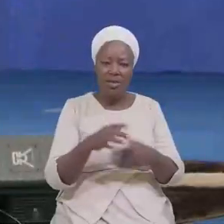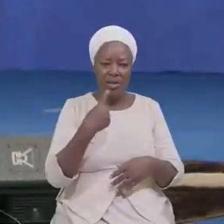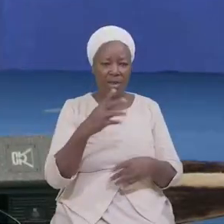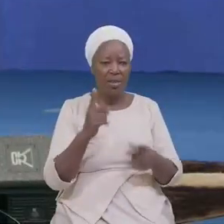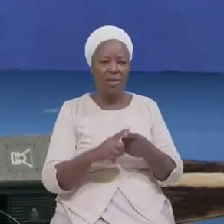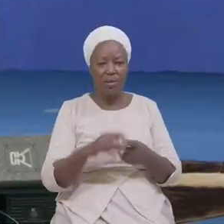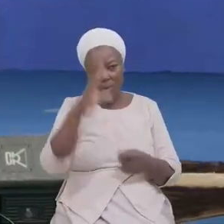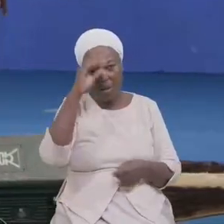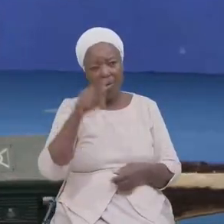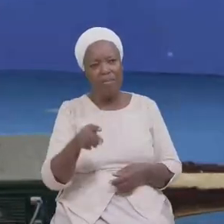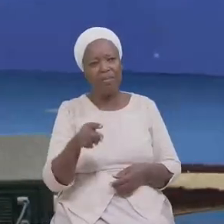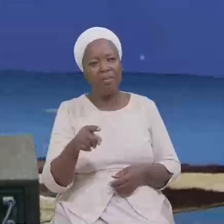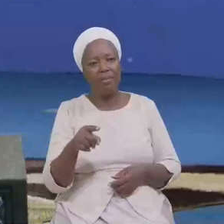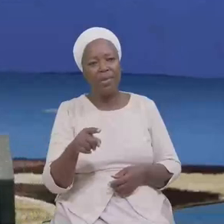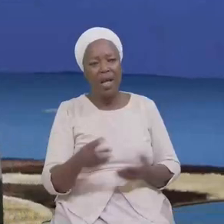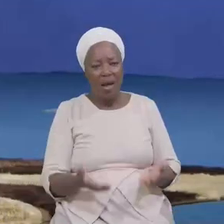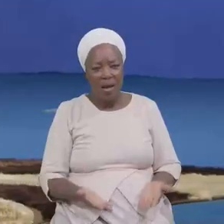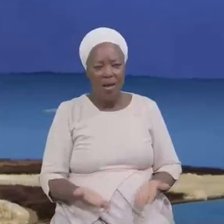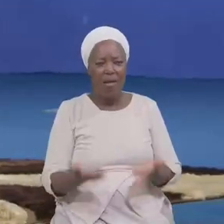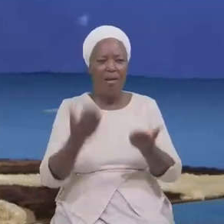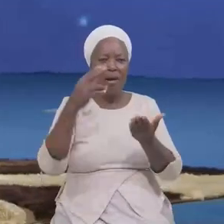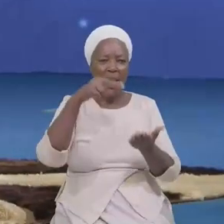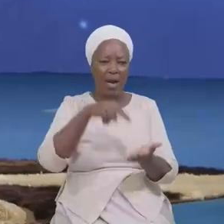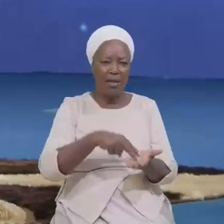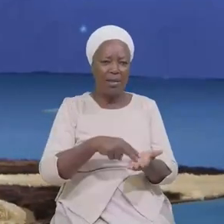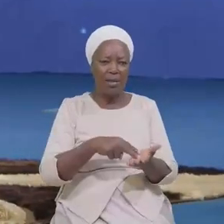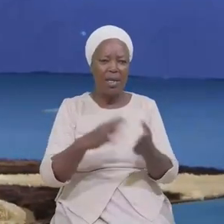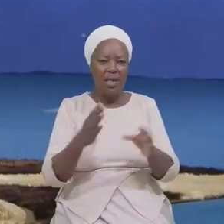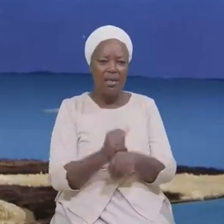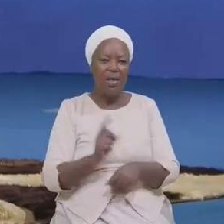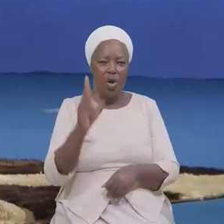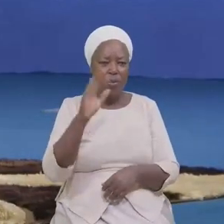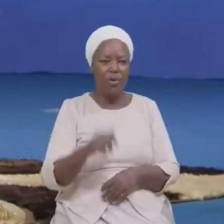Jésus lui dit, lève-toi, prends ton lit,